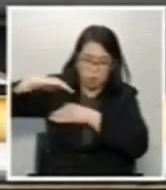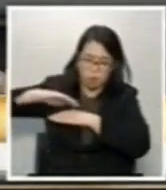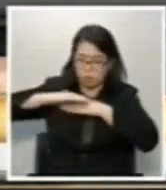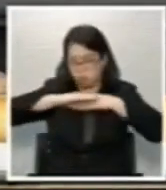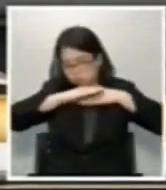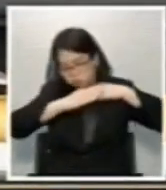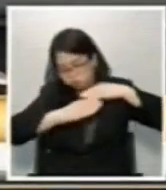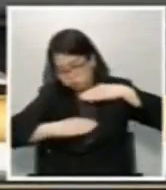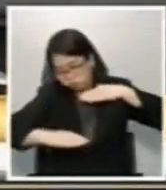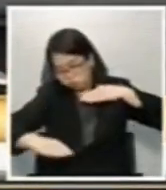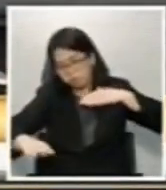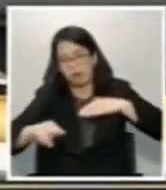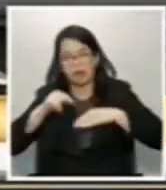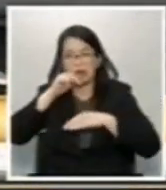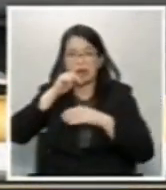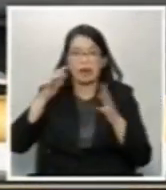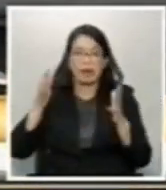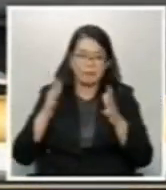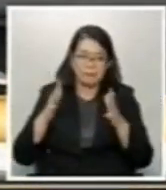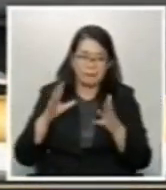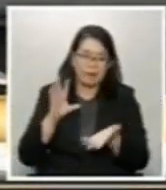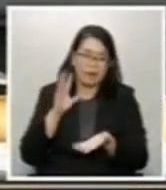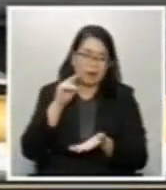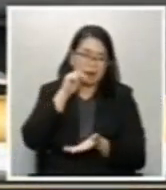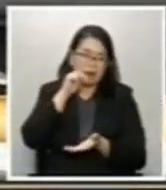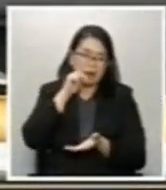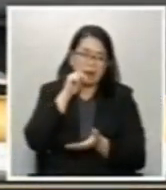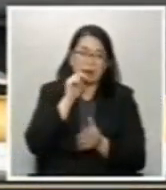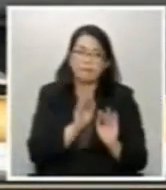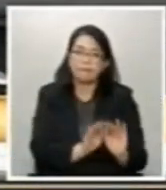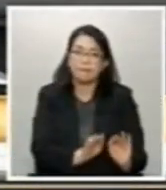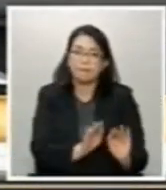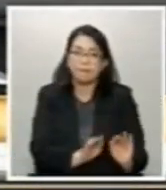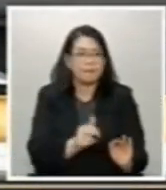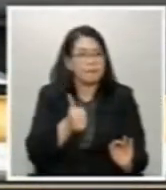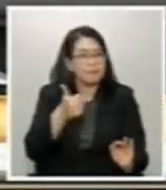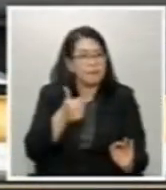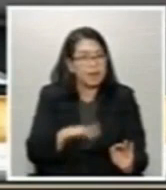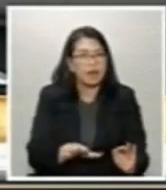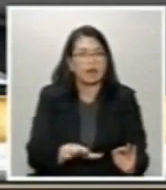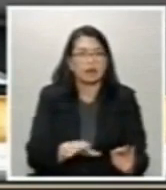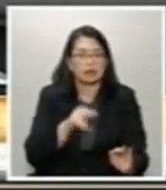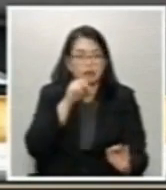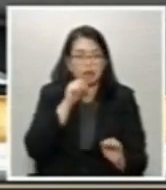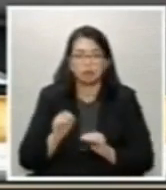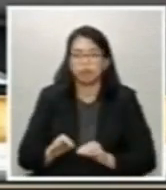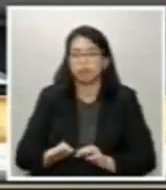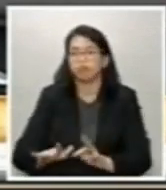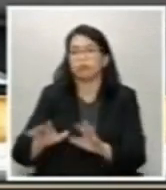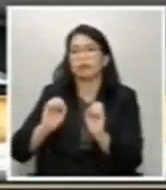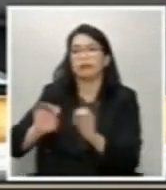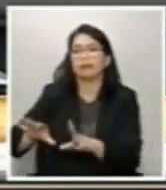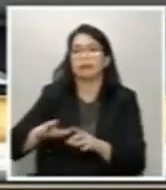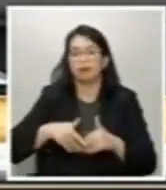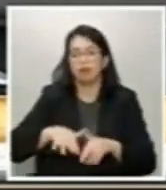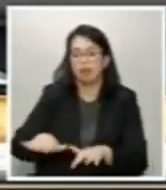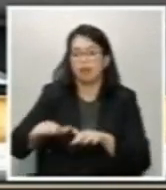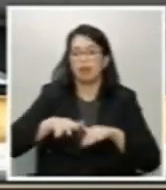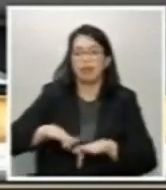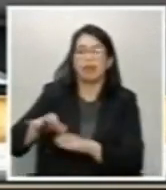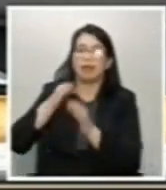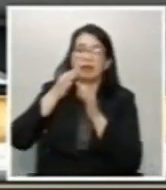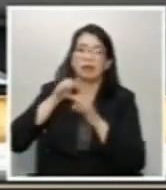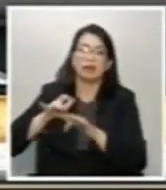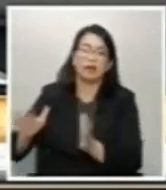ริมาณน้ำมากและก็ไม่สามารถที่จะเก็บกักน้ำได้ในภาคใต้เนี่ยฝนจะตกมากก็จริ